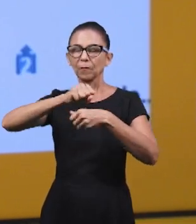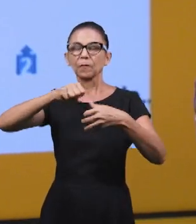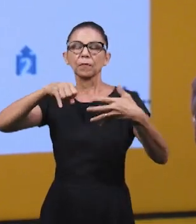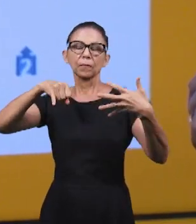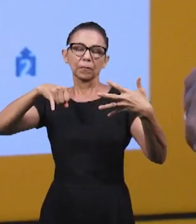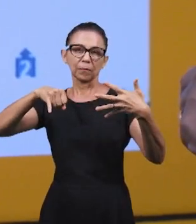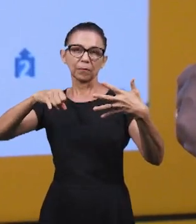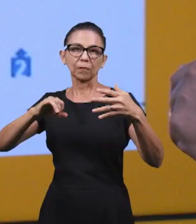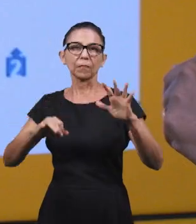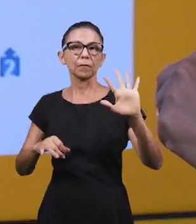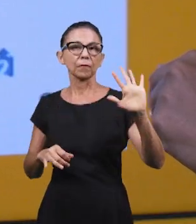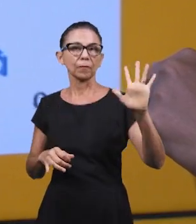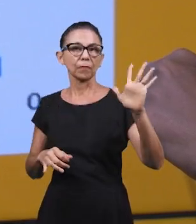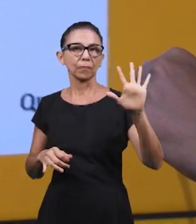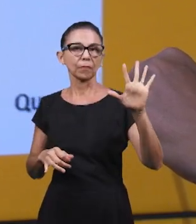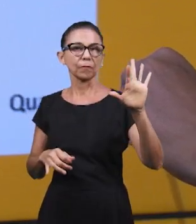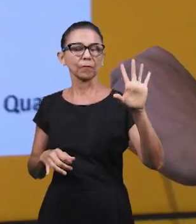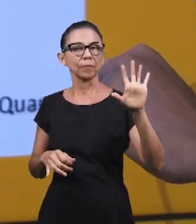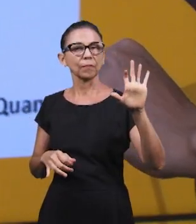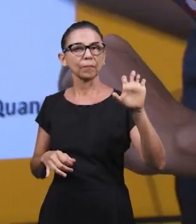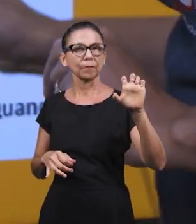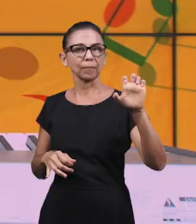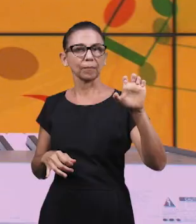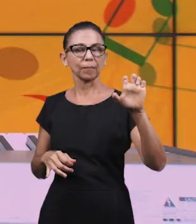cette note Mi et on va